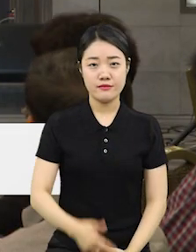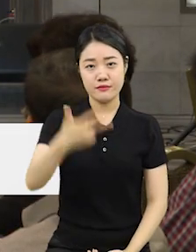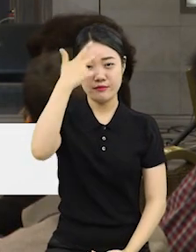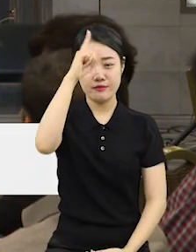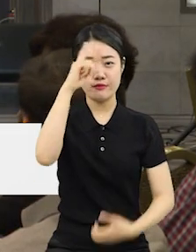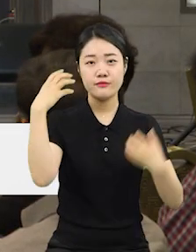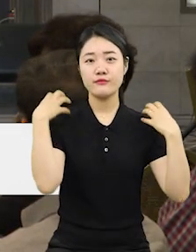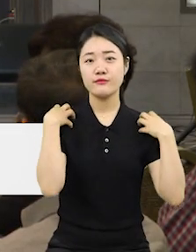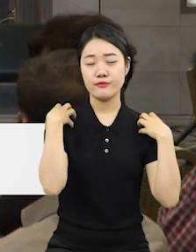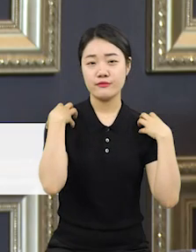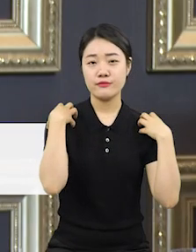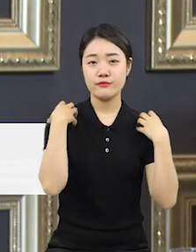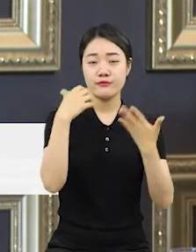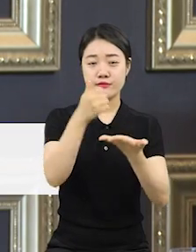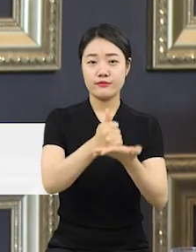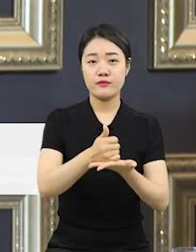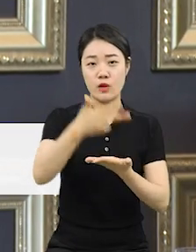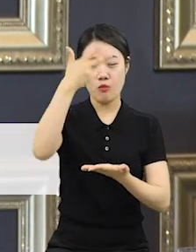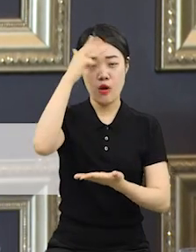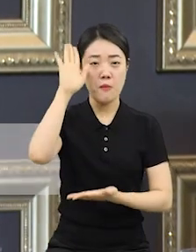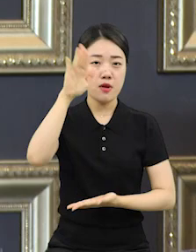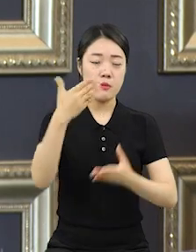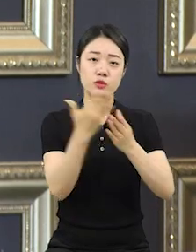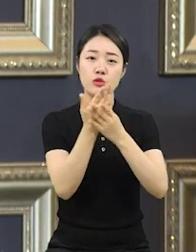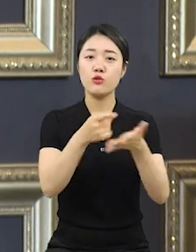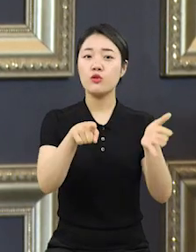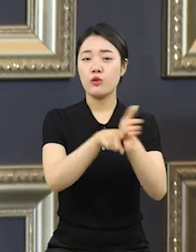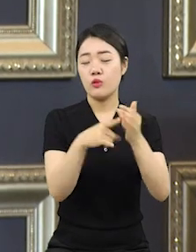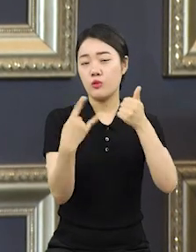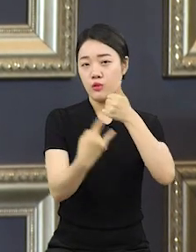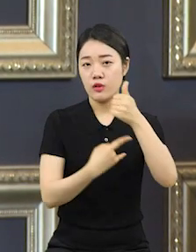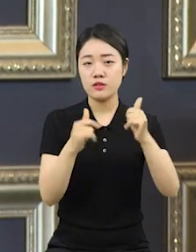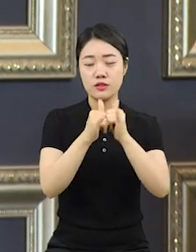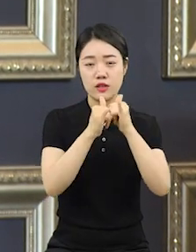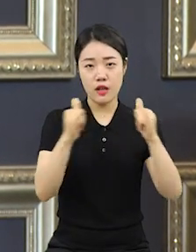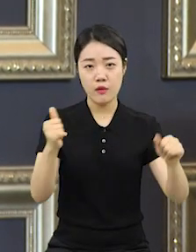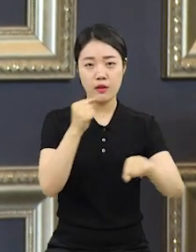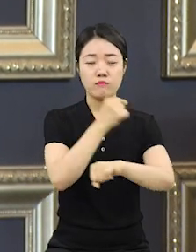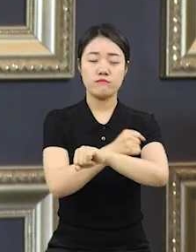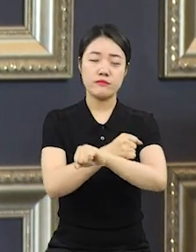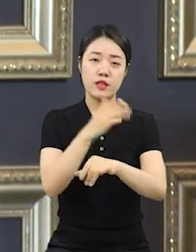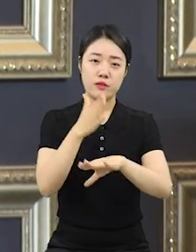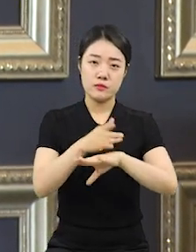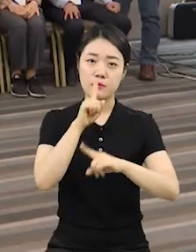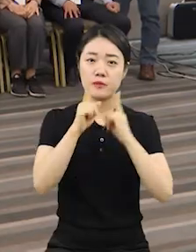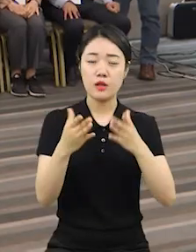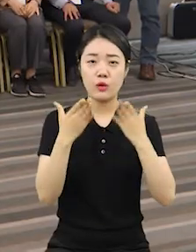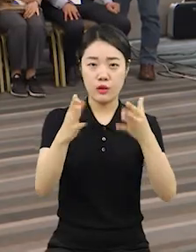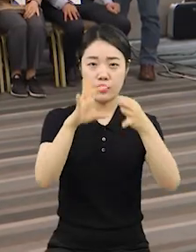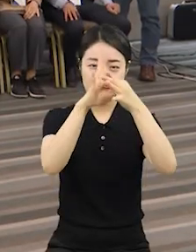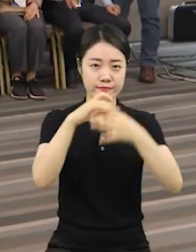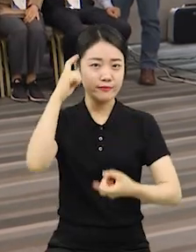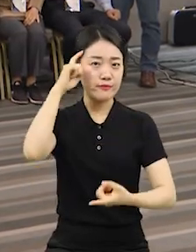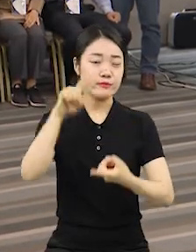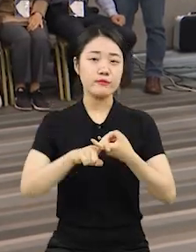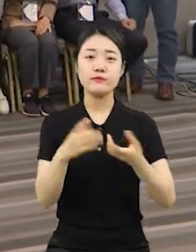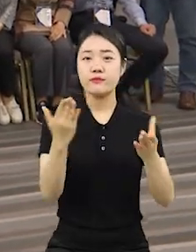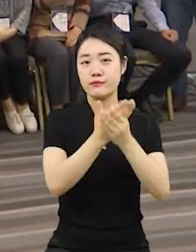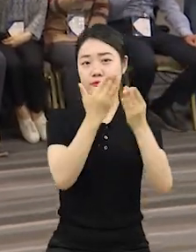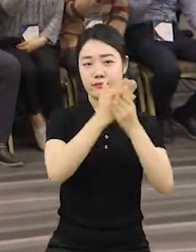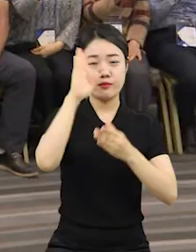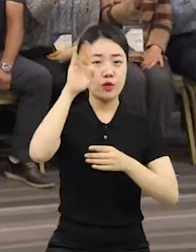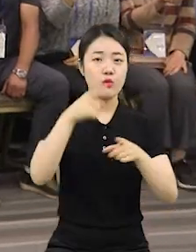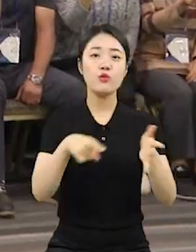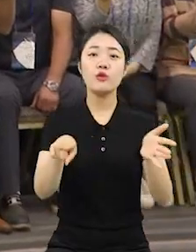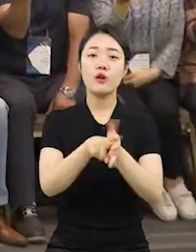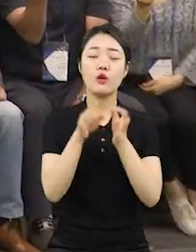차준택 부평구청장은 부평구의 미래 발전을 위한 위원회들의 노고에 감사를 전하며 지속적인 관심과 발전적인 미래